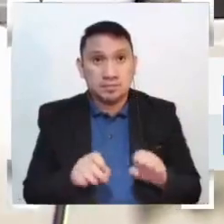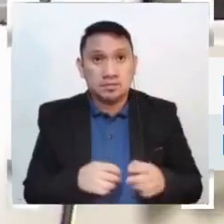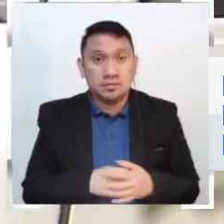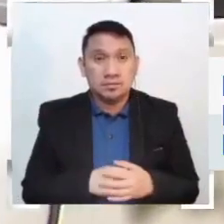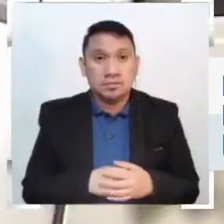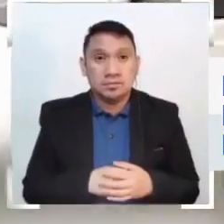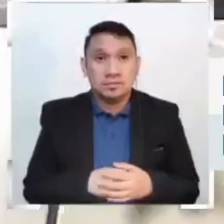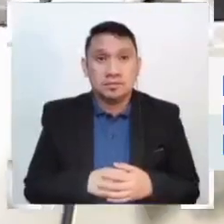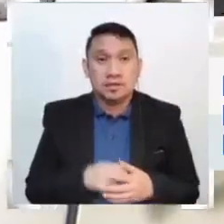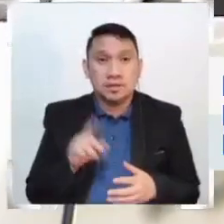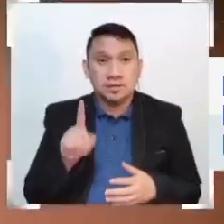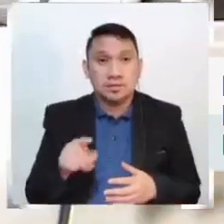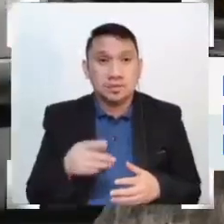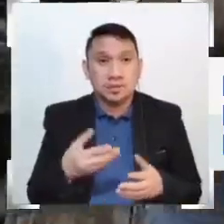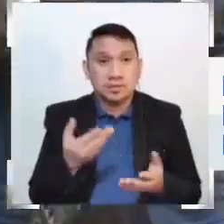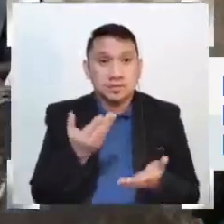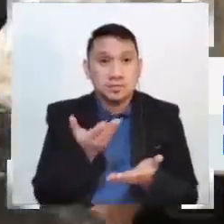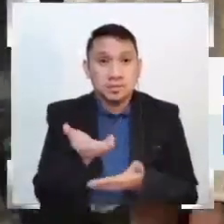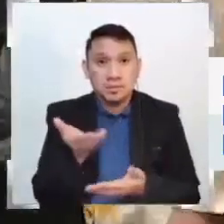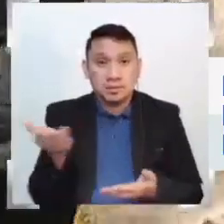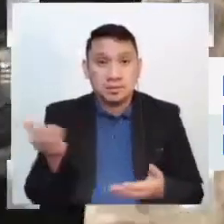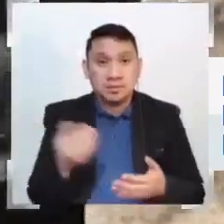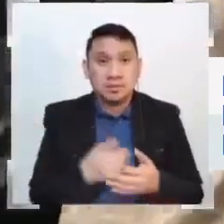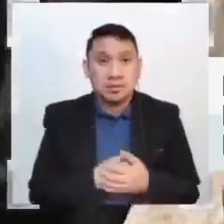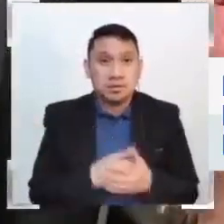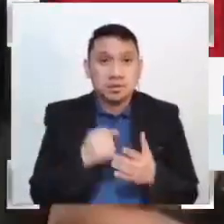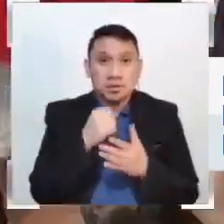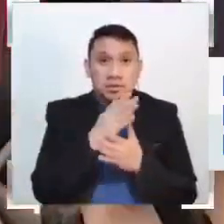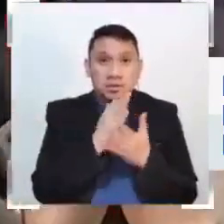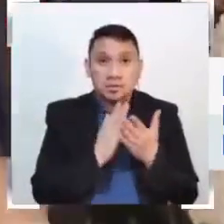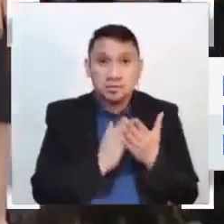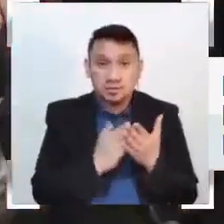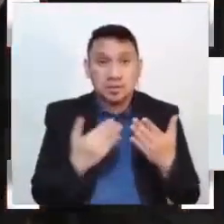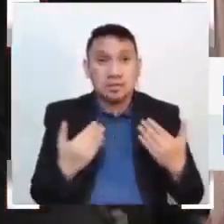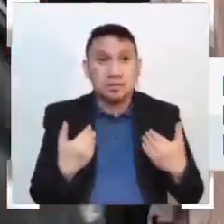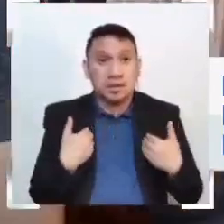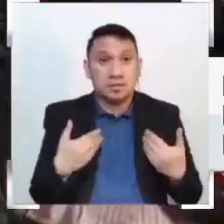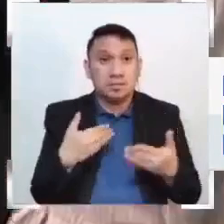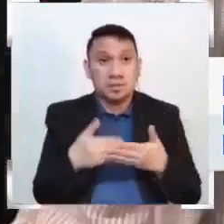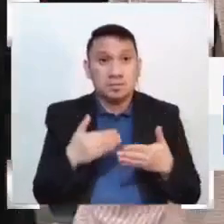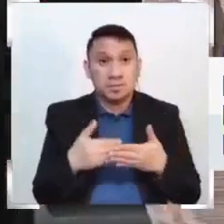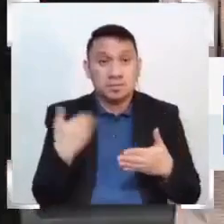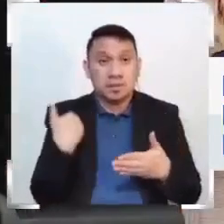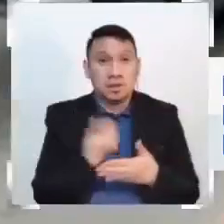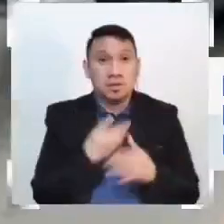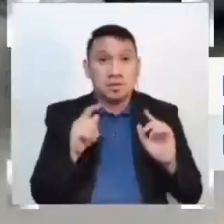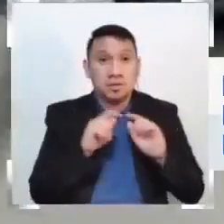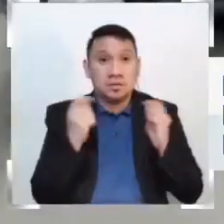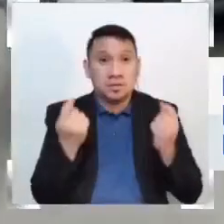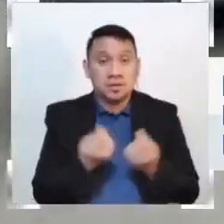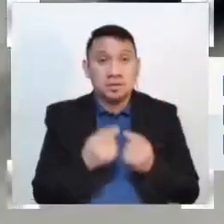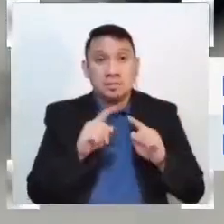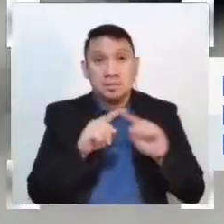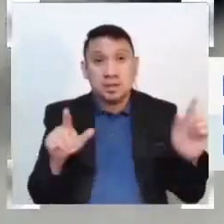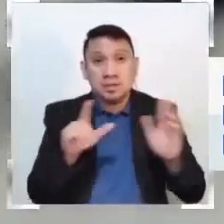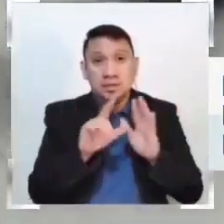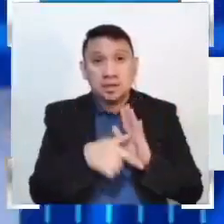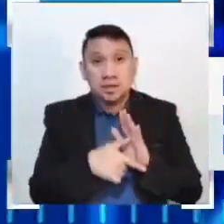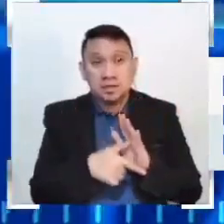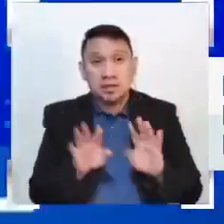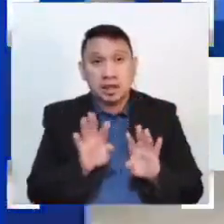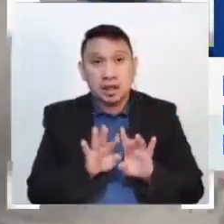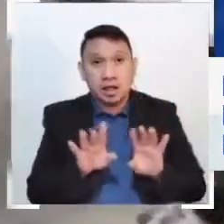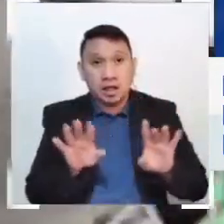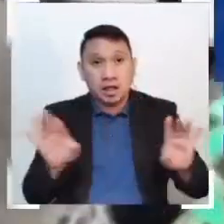kapalit ang barya-baryang limos. Ang ilan sa kanila nilapitan ng aming team pero dahan-dahang nagpulasan nang makita ang